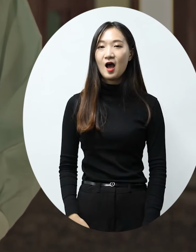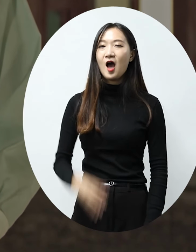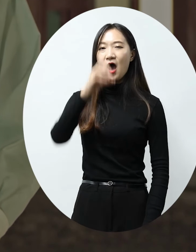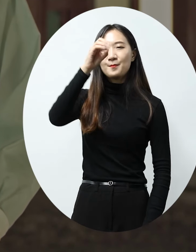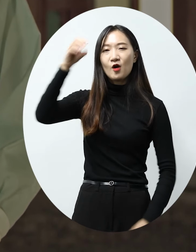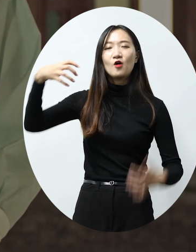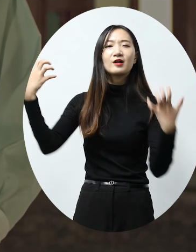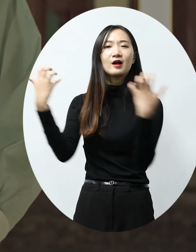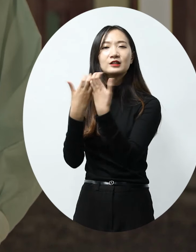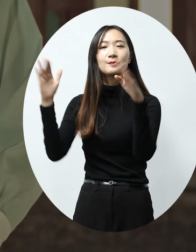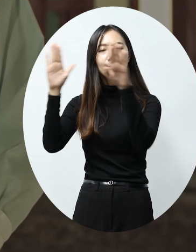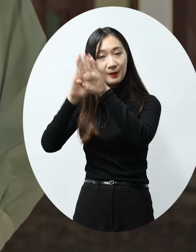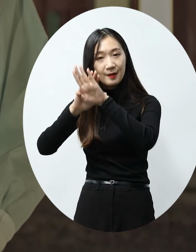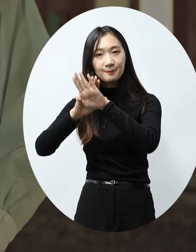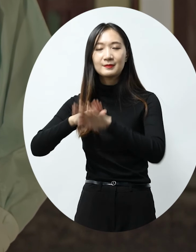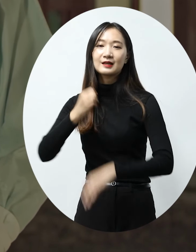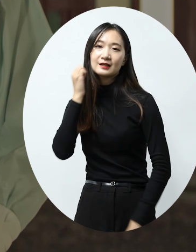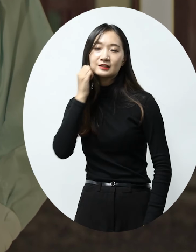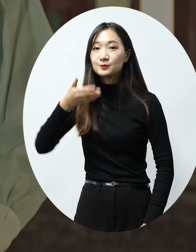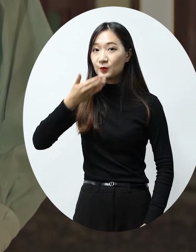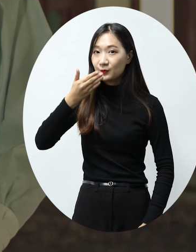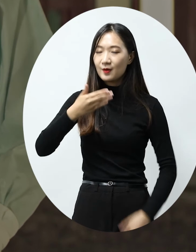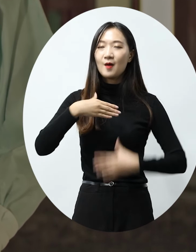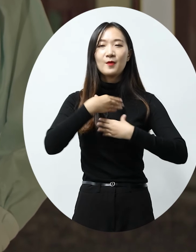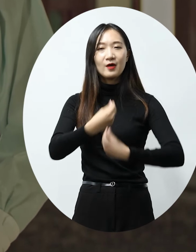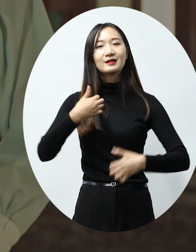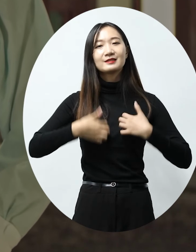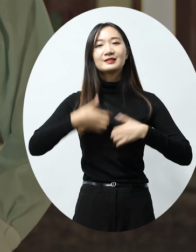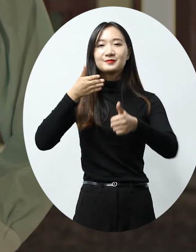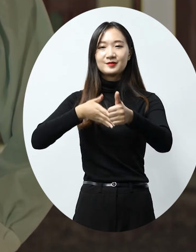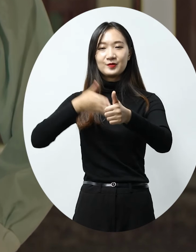내리는 밤을 다과와 함께 편안히 즐기시길 바랍니다